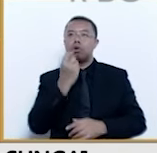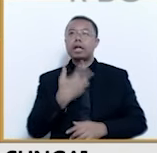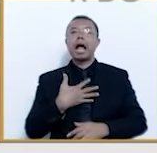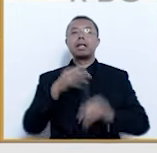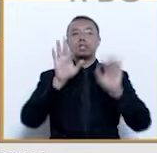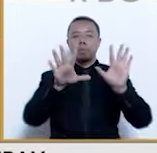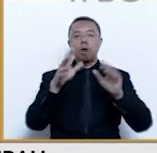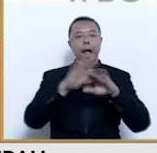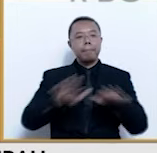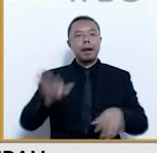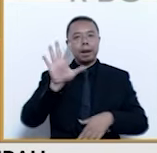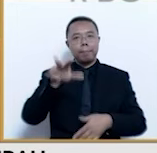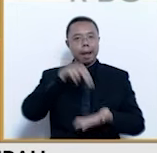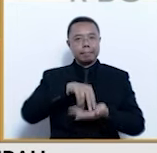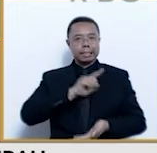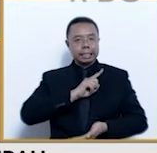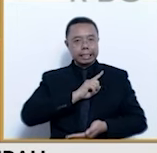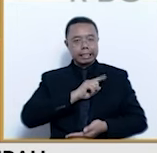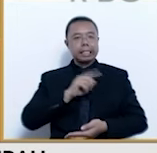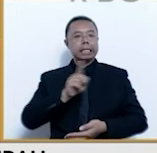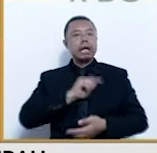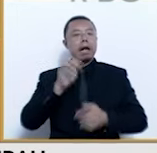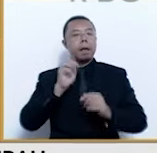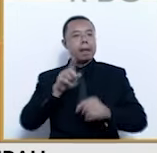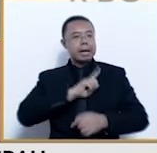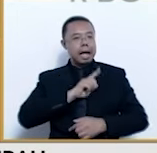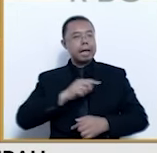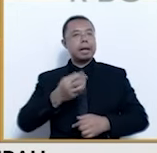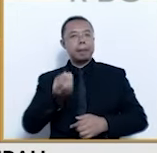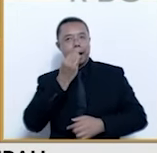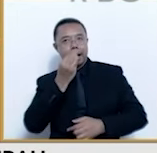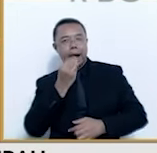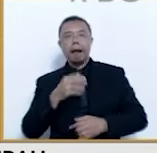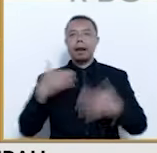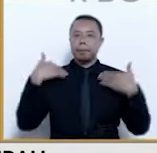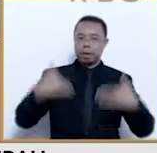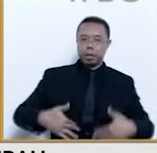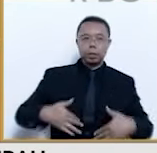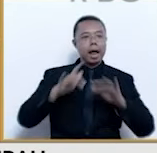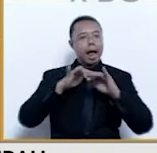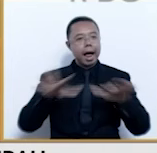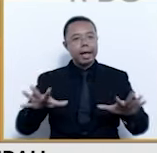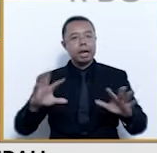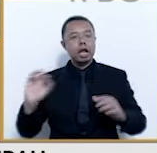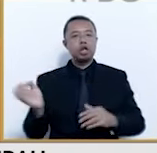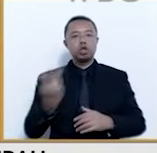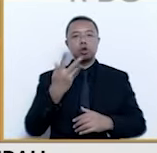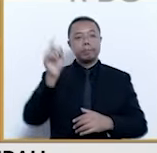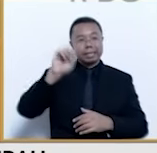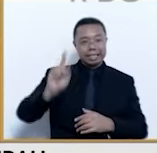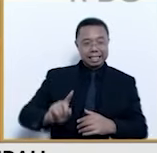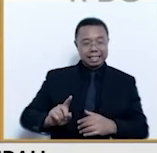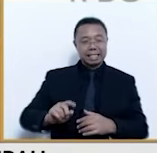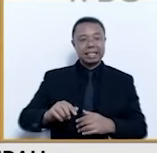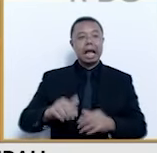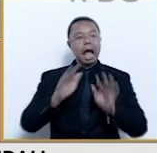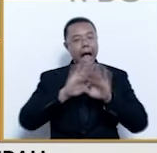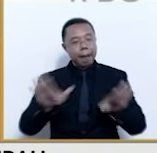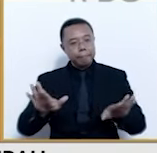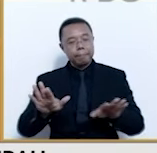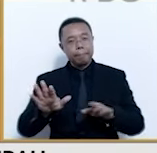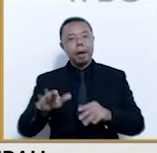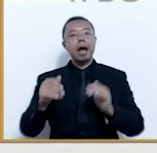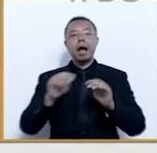Mandiri mandiri pangan Mandiri papan Mandiri sandang Mandiri air dan mandiri energi aman adab aman